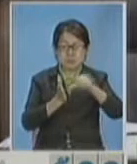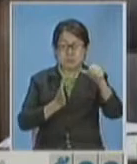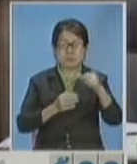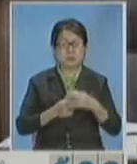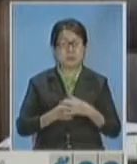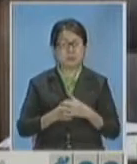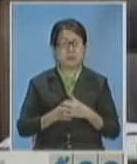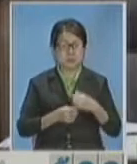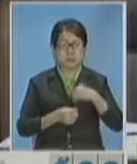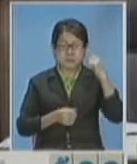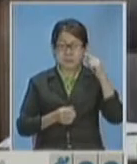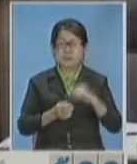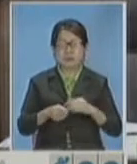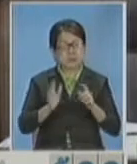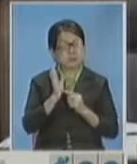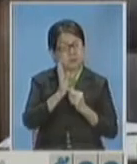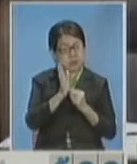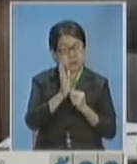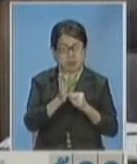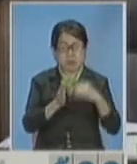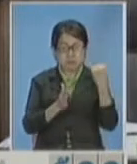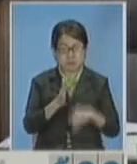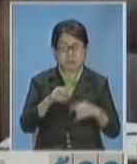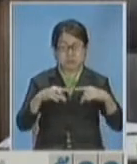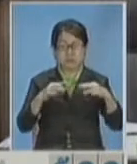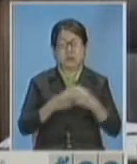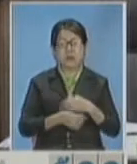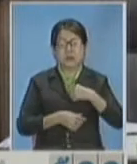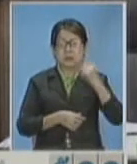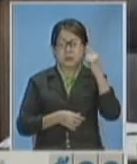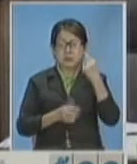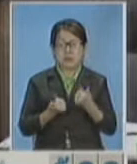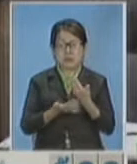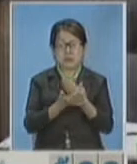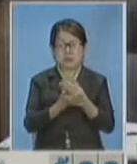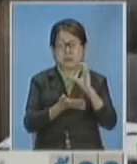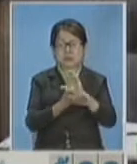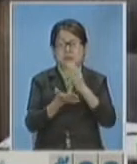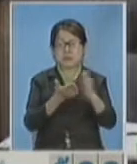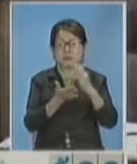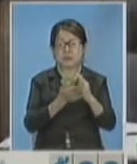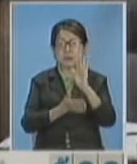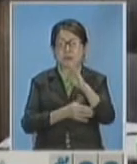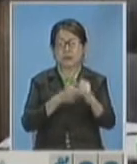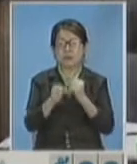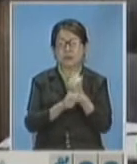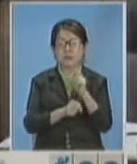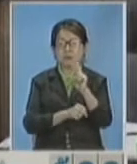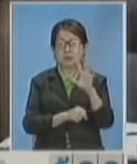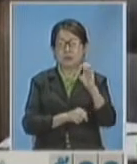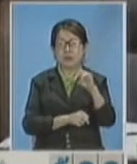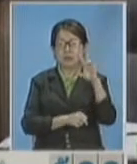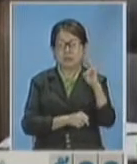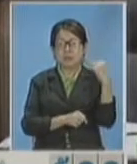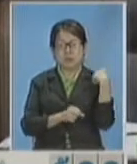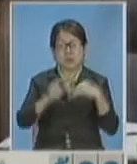จึงต้องขอสงวนความเห็นนอกจากนั้นดิฉันยังเห็นว่าในการจัดงบประมาณในปี2557นะคะหลายๆโ